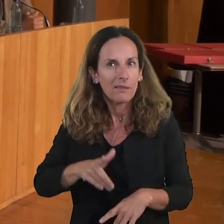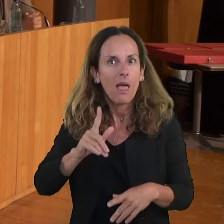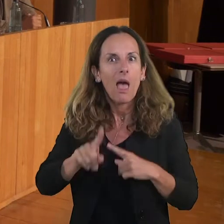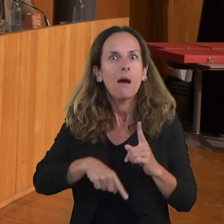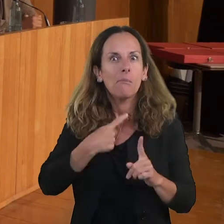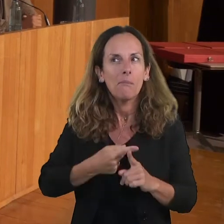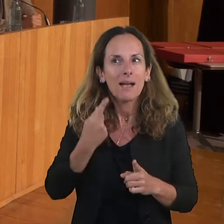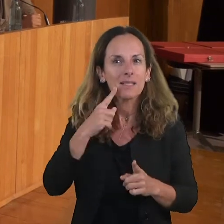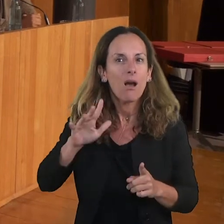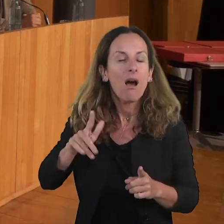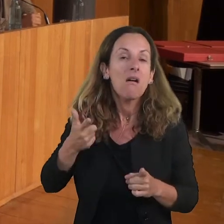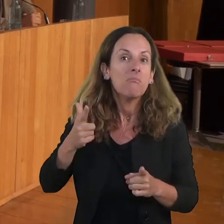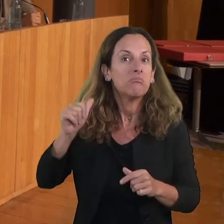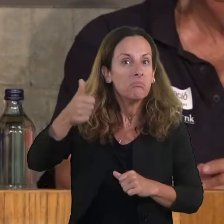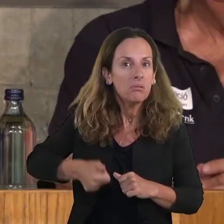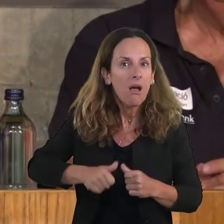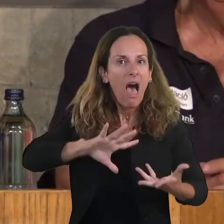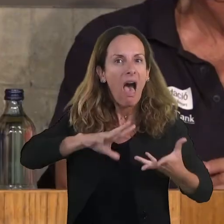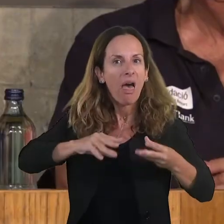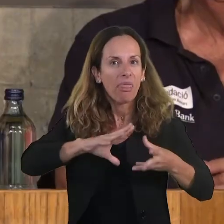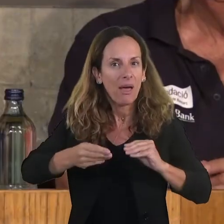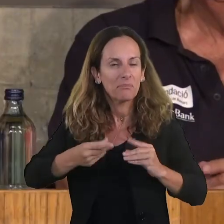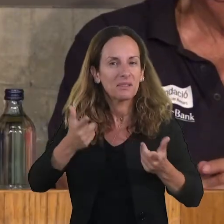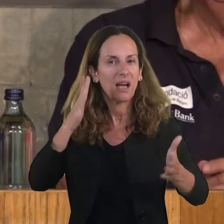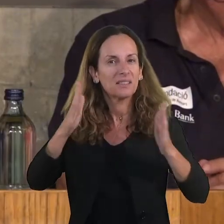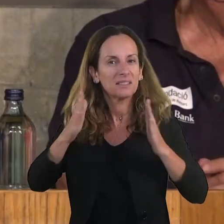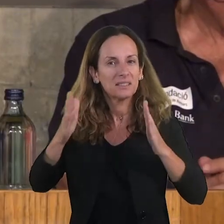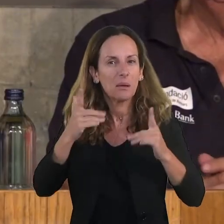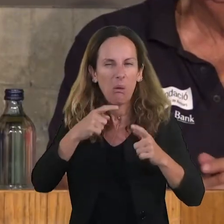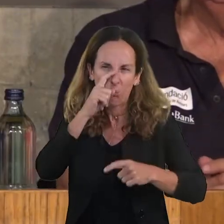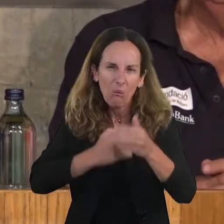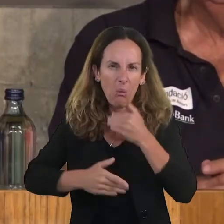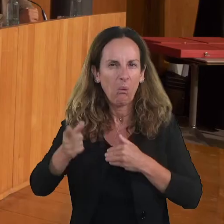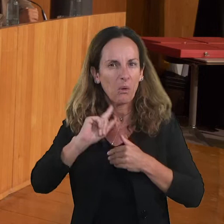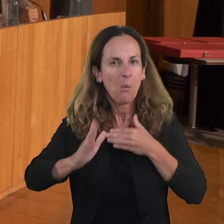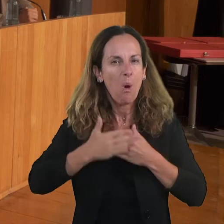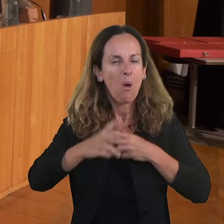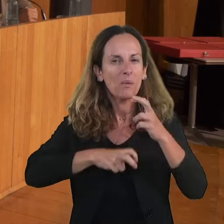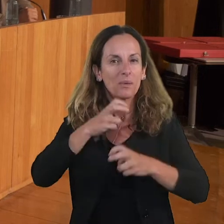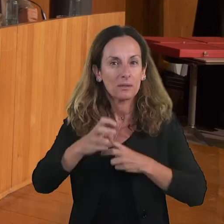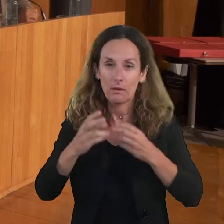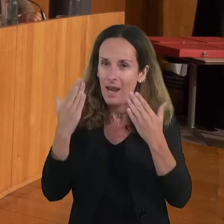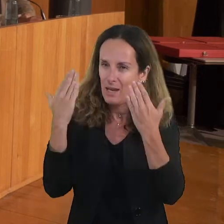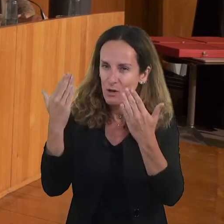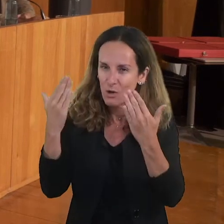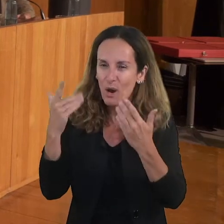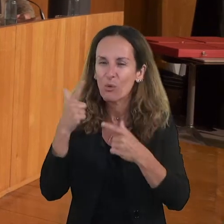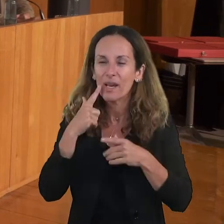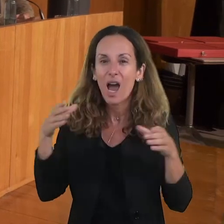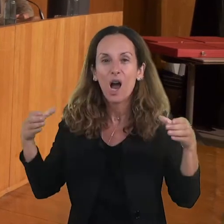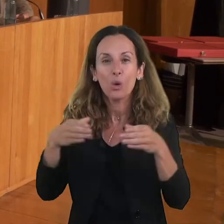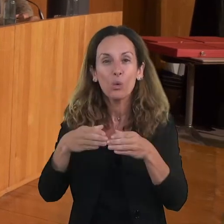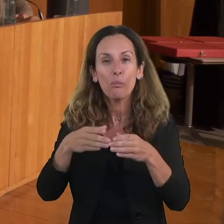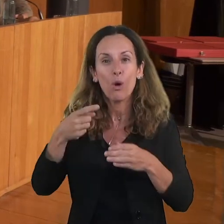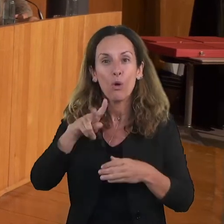i així com està evolucionant la nostra societat mallorquina. Per tant, té molt de mèrit i el primer que vull fer és donar-se enhorabona i agrair en el grup Güell, en Antolo Güell,